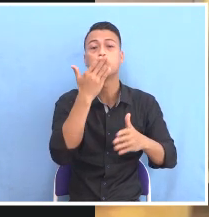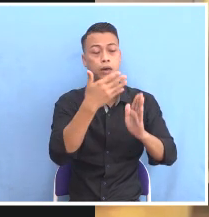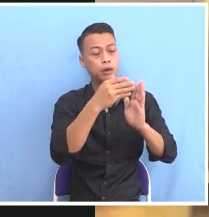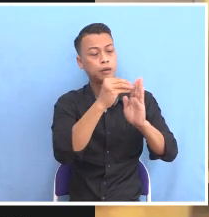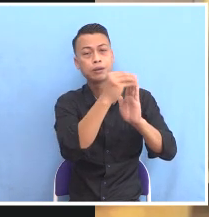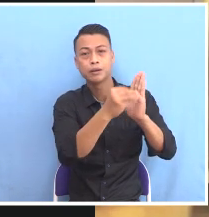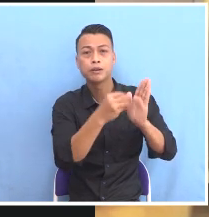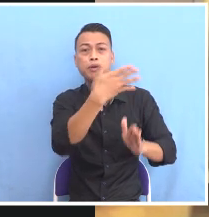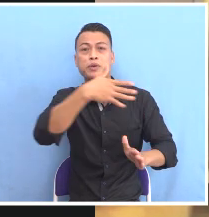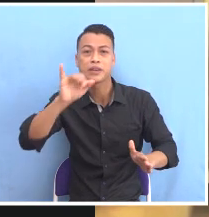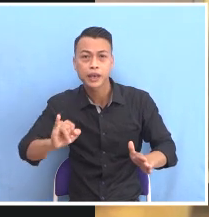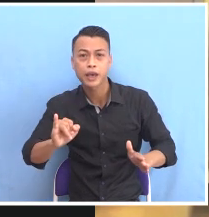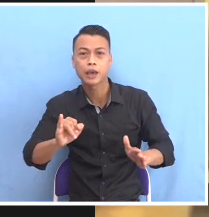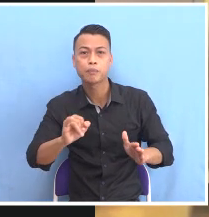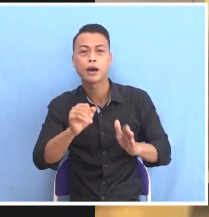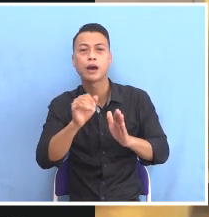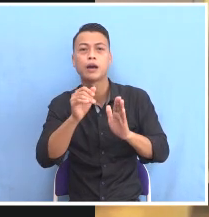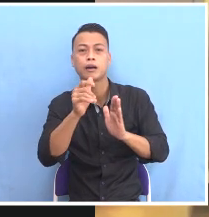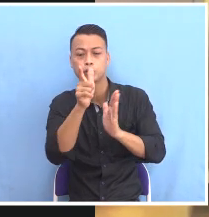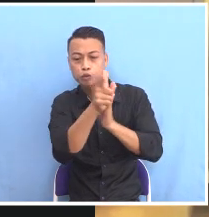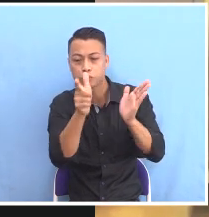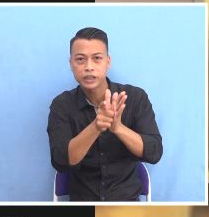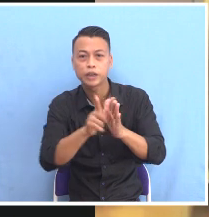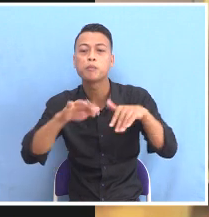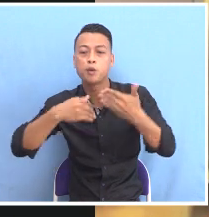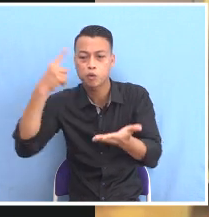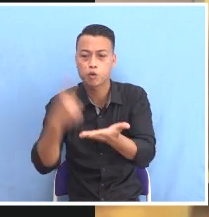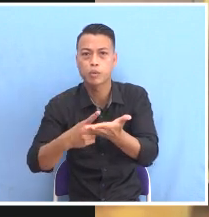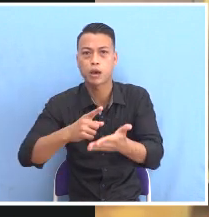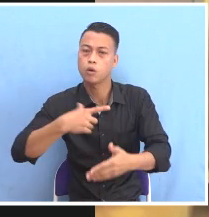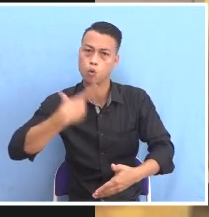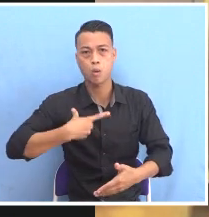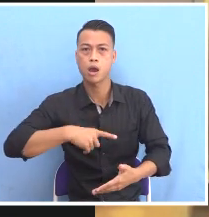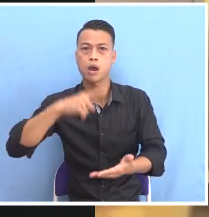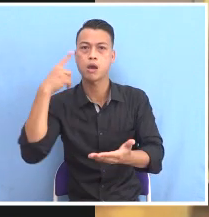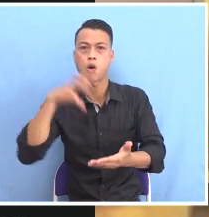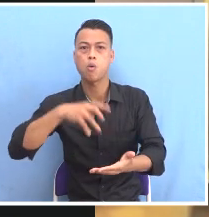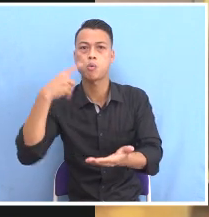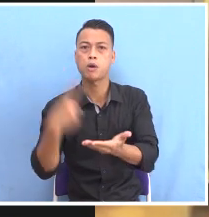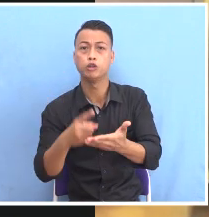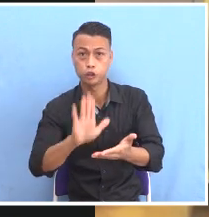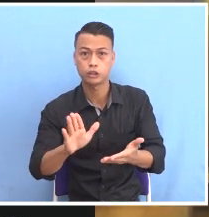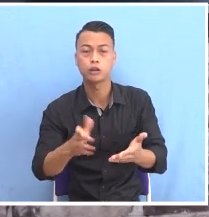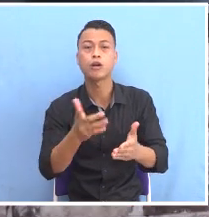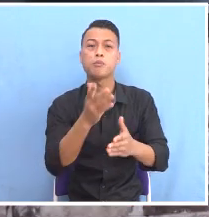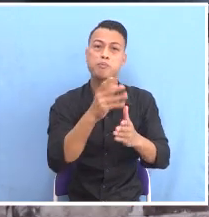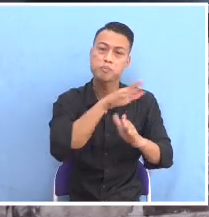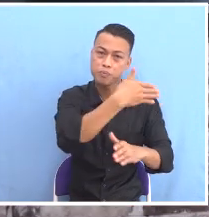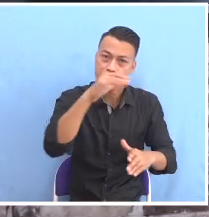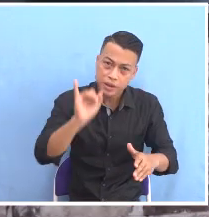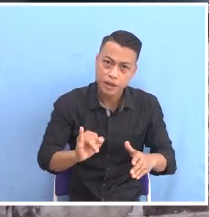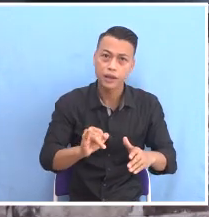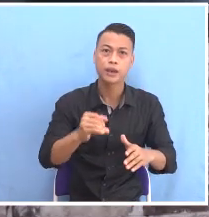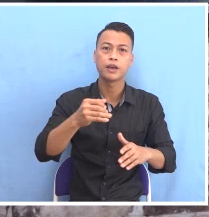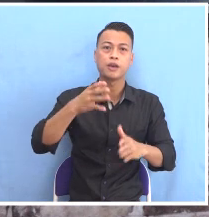ဒေရေးဆွဲခွင့်ရှိမှာလဲပြည်တော်စုမှာဘယ်ကိစ္စတွေကိုဥပဒေရေးဆွဲခွင့်ရှိမှာလဲပြည်နယ်နဲ့ပြည်တော်စုပေါင်းပြီးတော့ဘယ်ကိစ္စတွေဥပဒေ